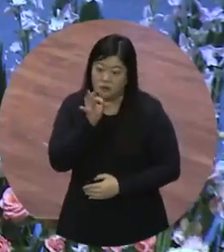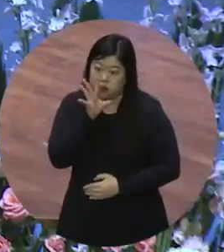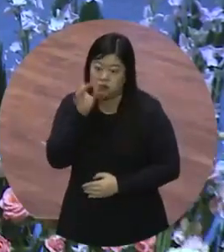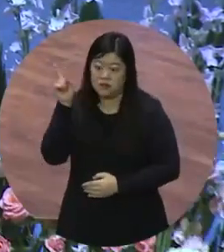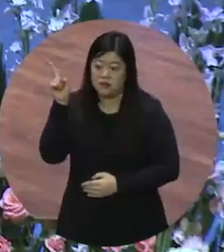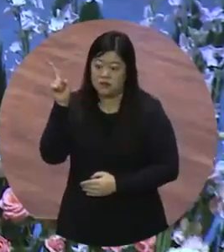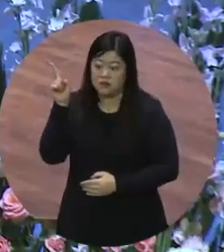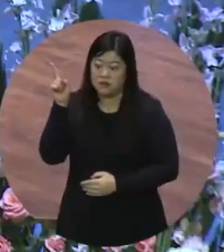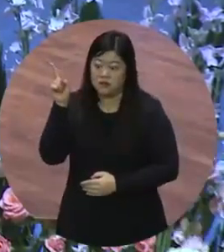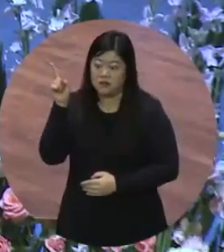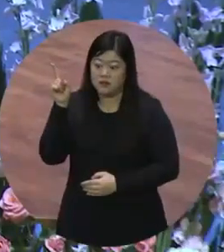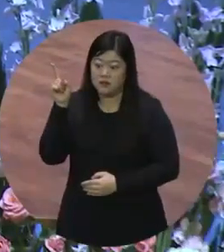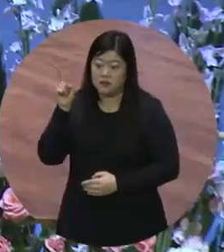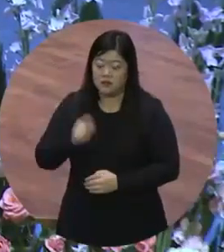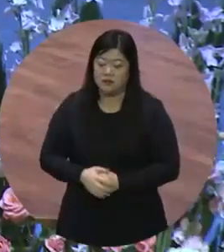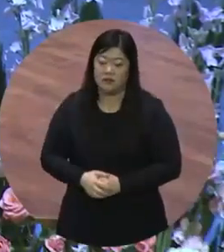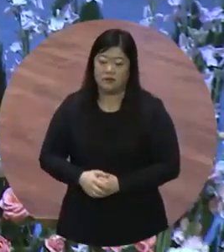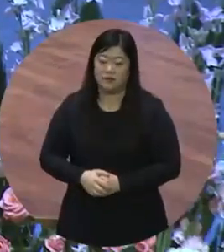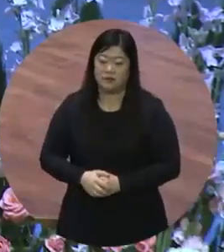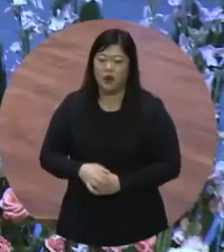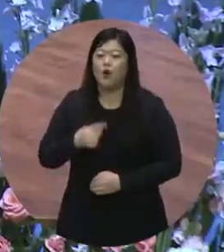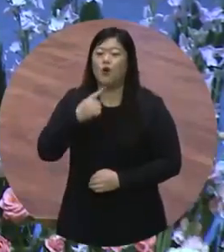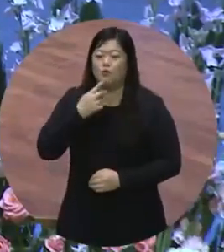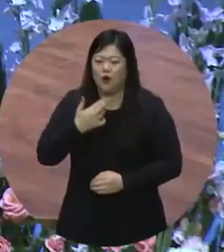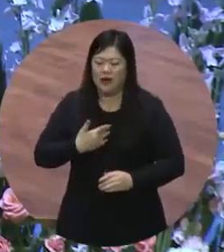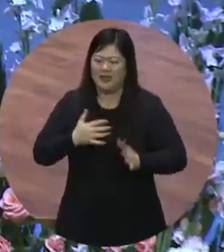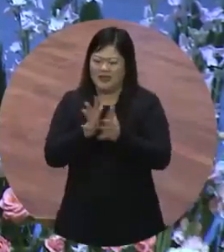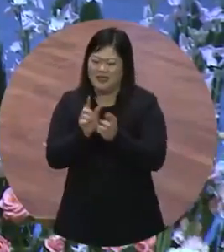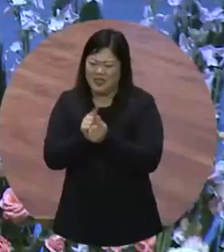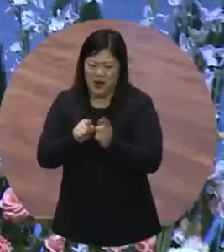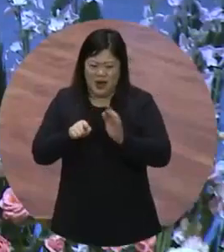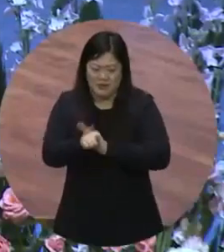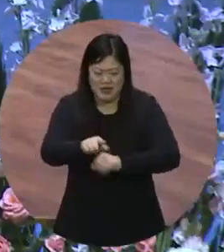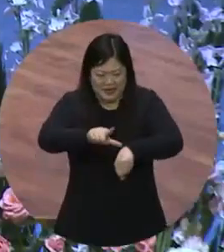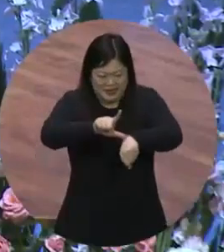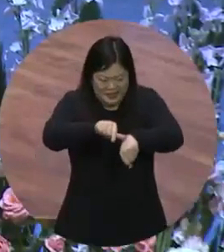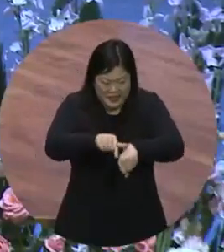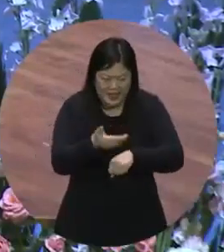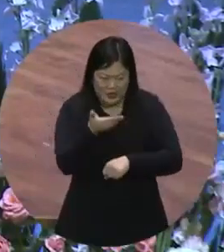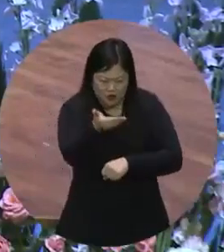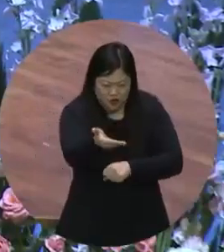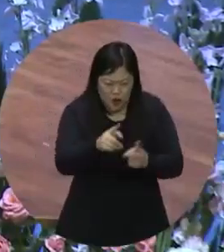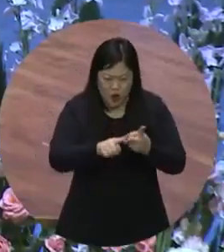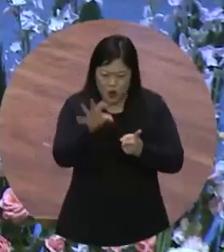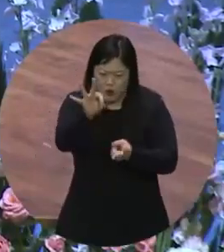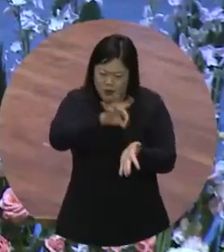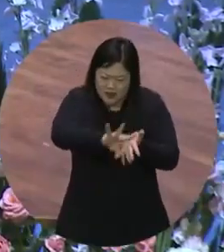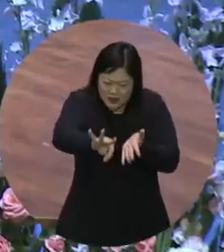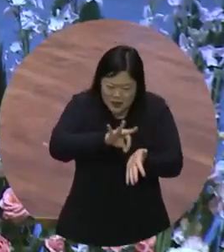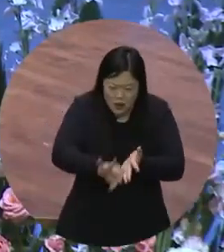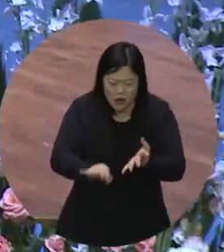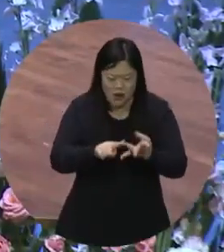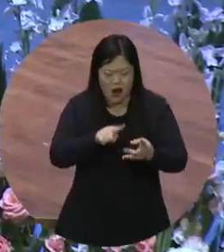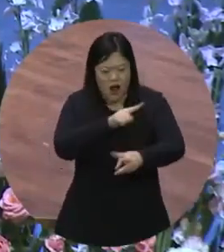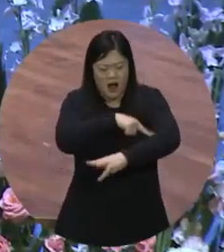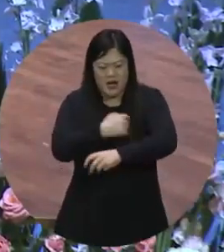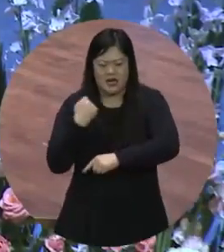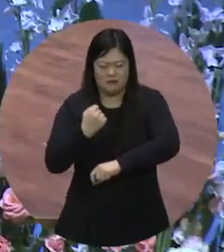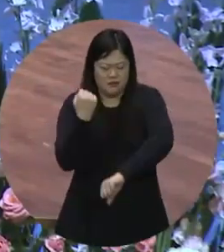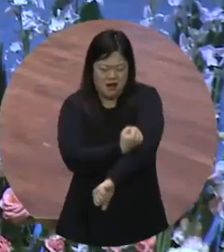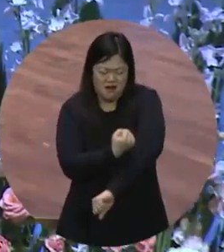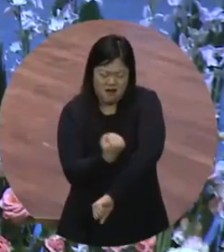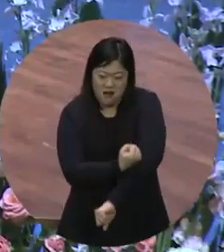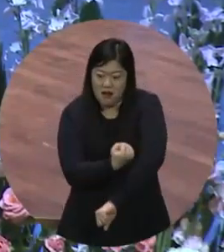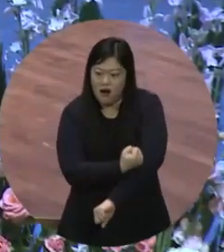하면 육신적인 걸 좀 손해를 봐요. 좀 불편해요. 육신적인 거. 육체를 가졌기 때문에 요게 이제 사단이